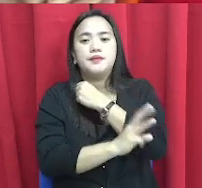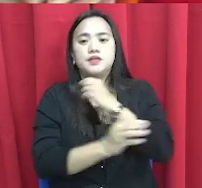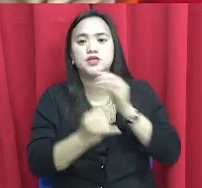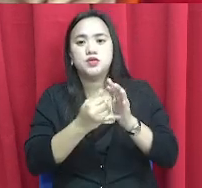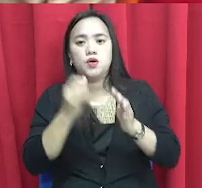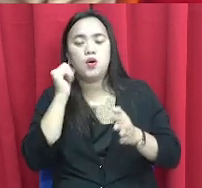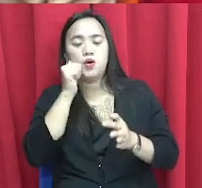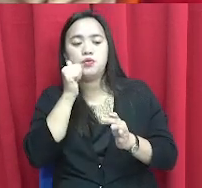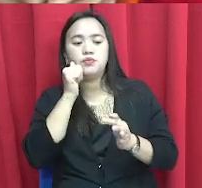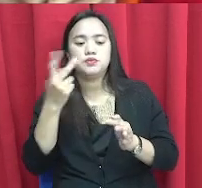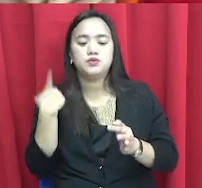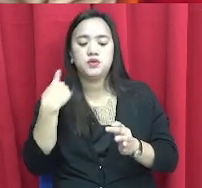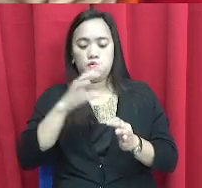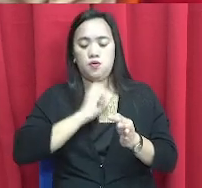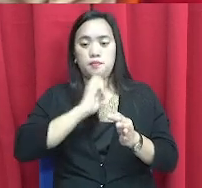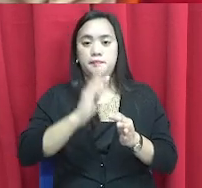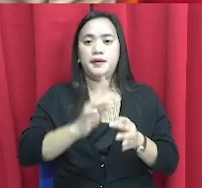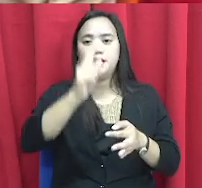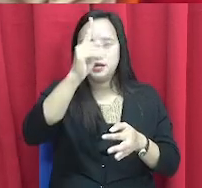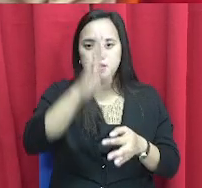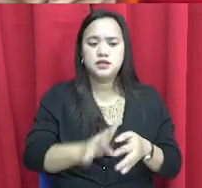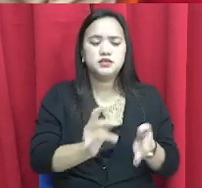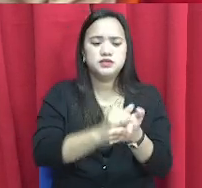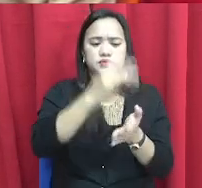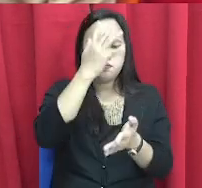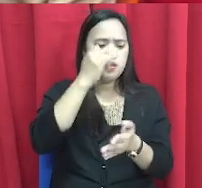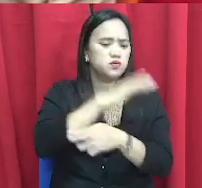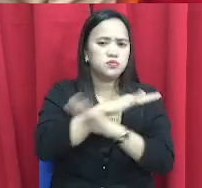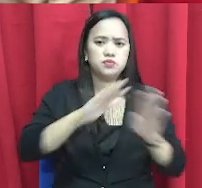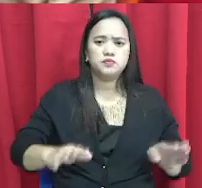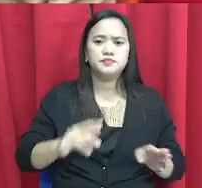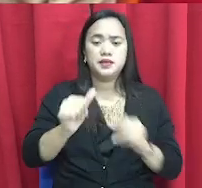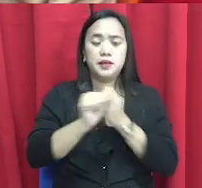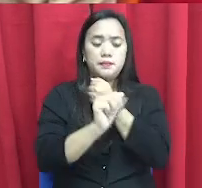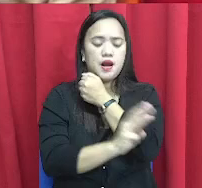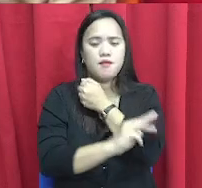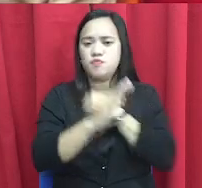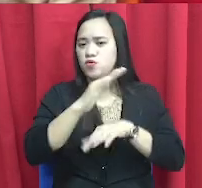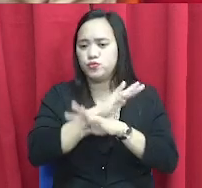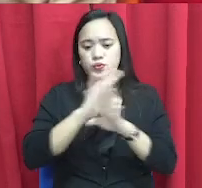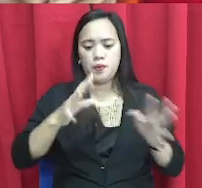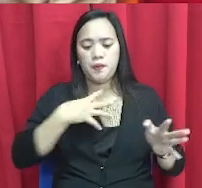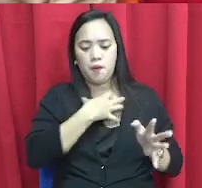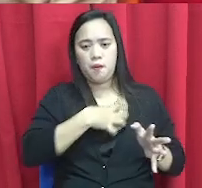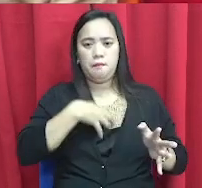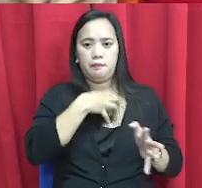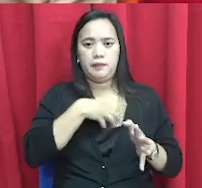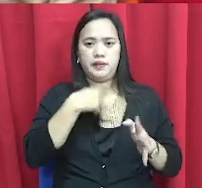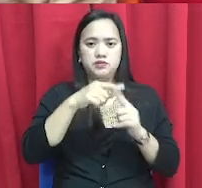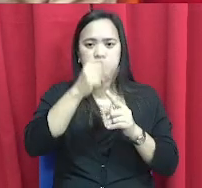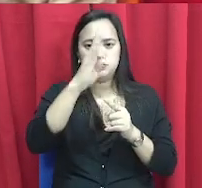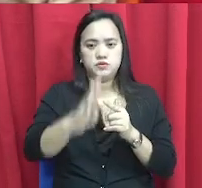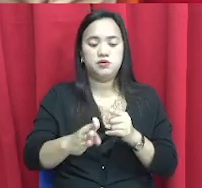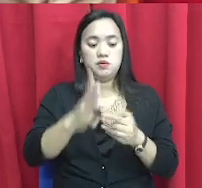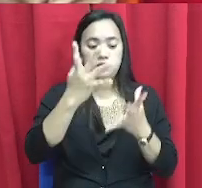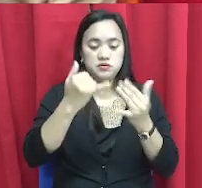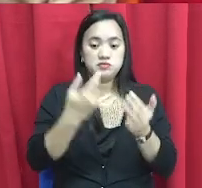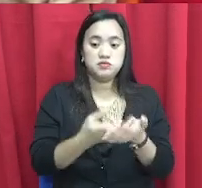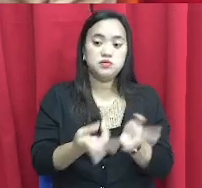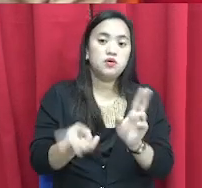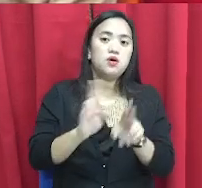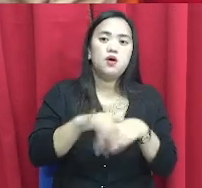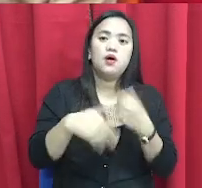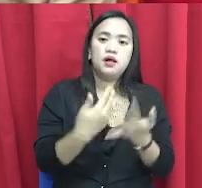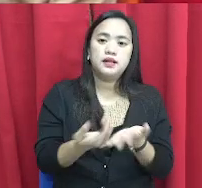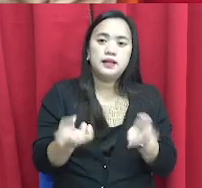walang hesitation wala ng isip-isip sinabi ng panginoon Aba Hindi ko man alam kung anong kinat na yyan pero